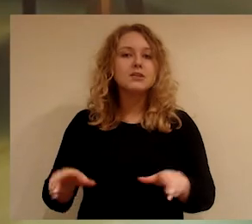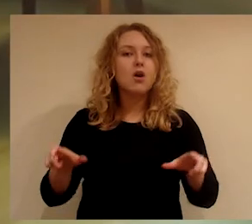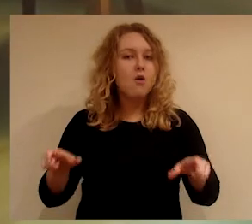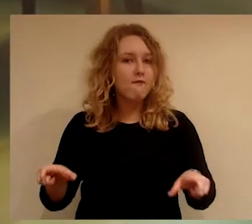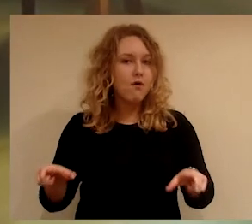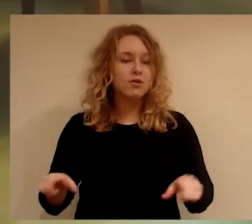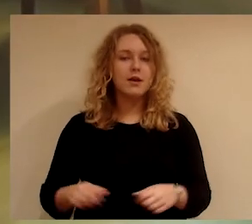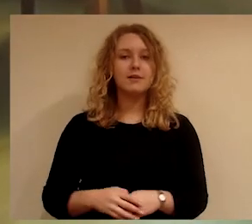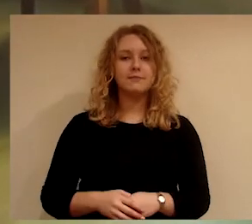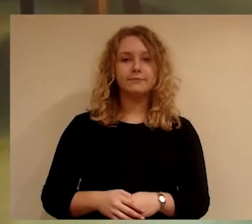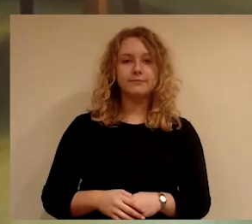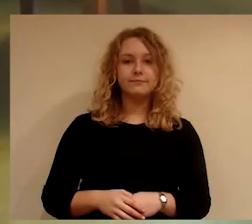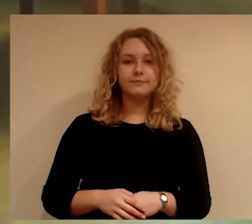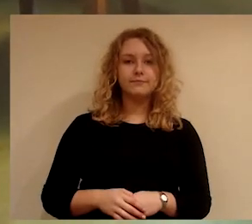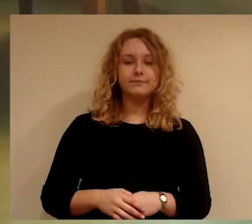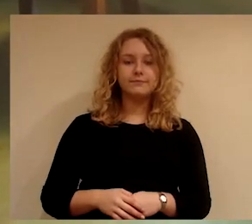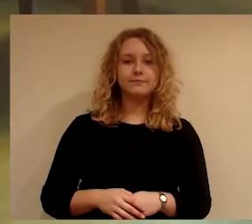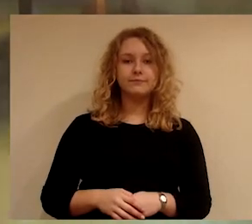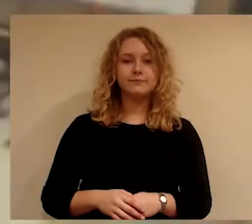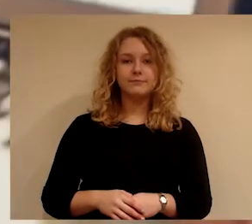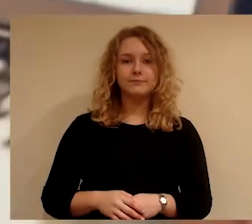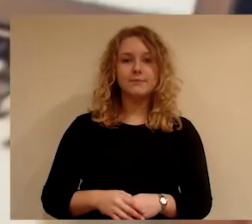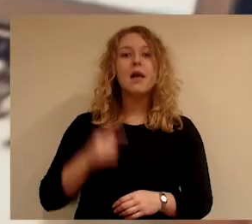wygodny fotel lub krzesło.